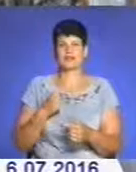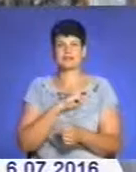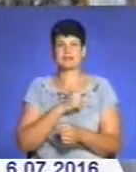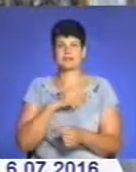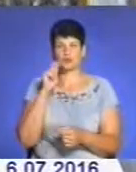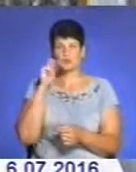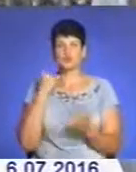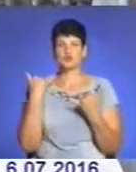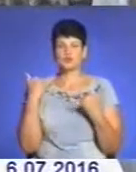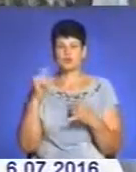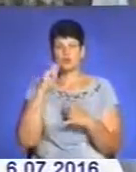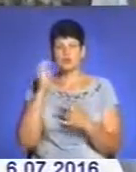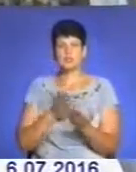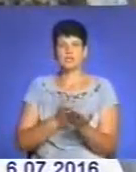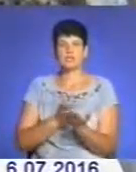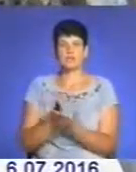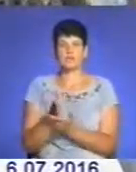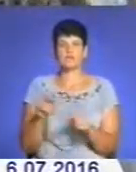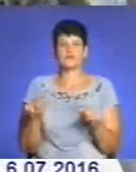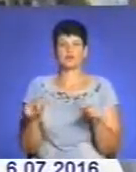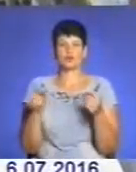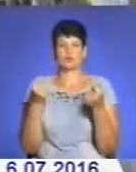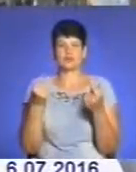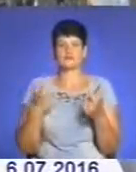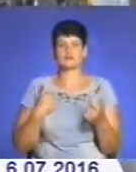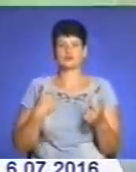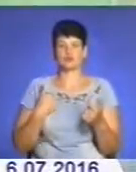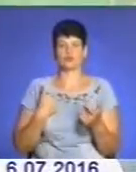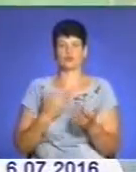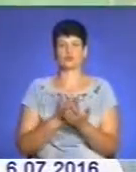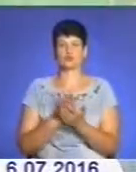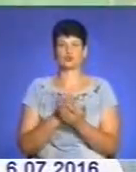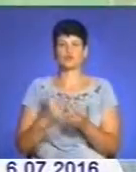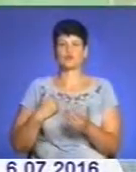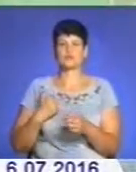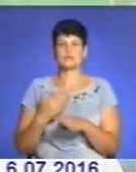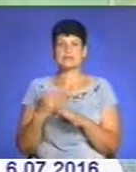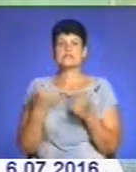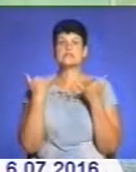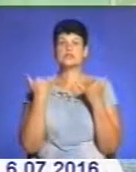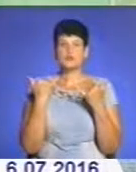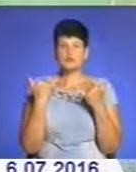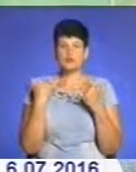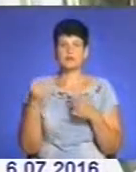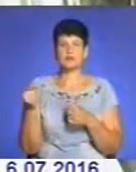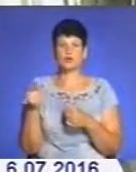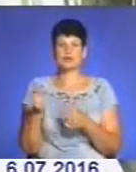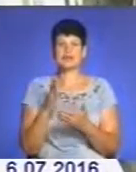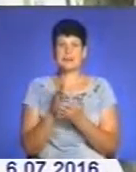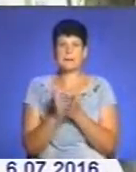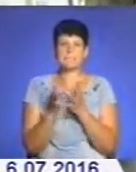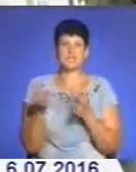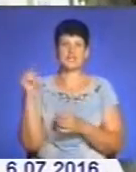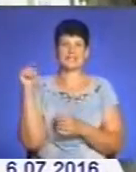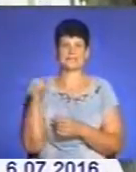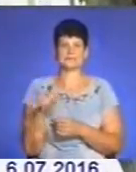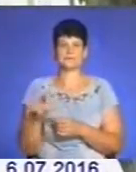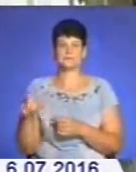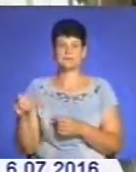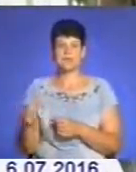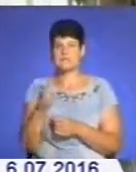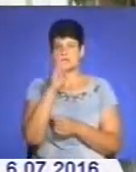пішла шляхом відновлення військової інфраструктури і військових частин. Сьогодні у військових частинах Тернопільщини є понад 1000 вакансій.